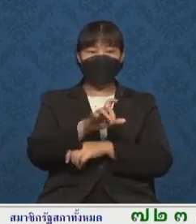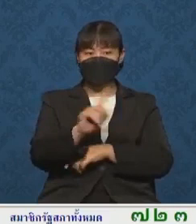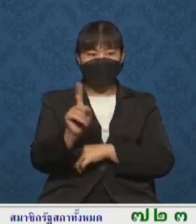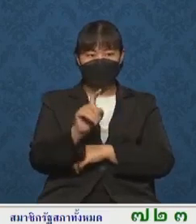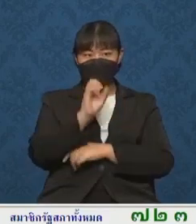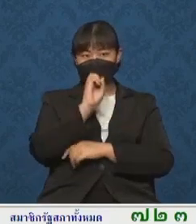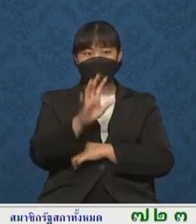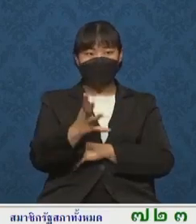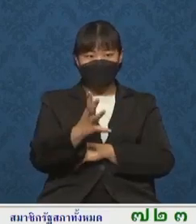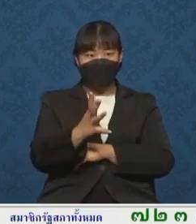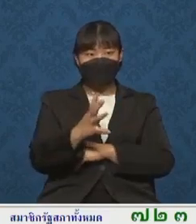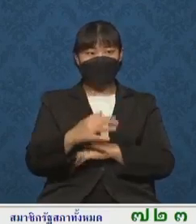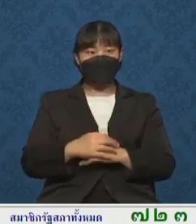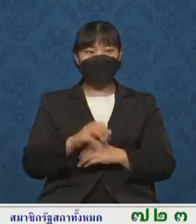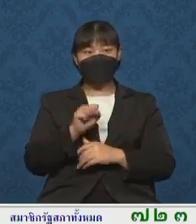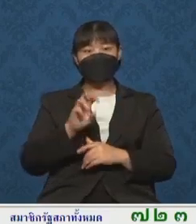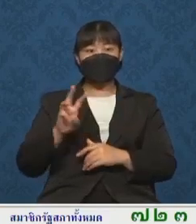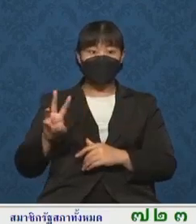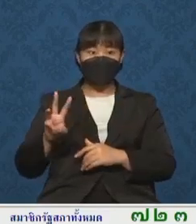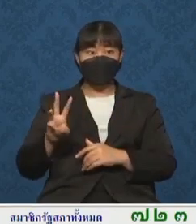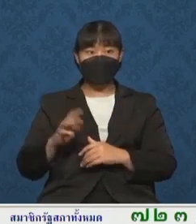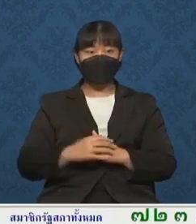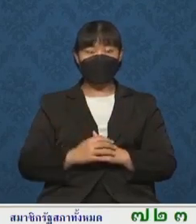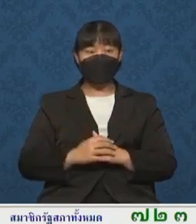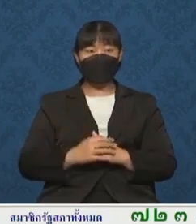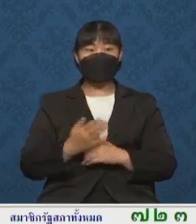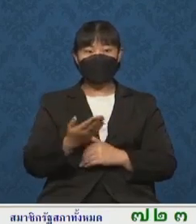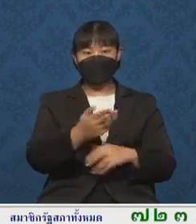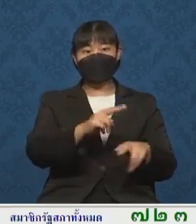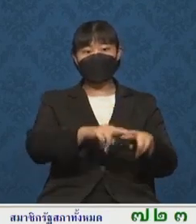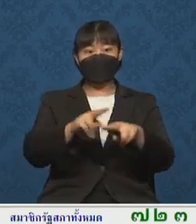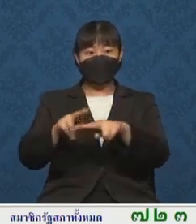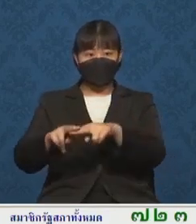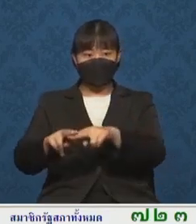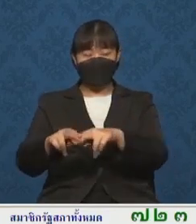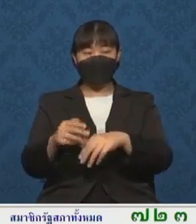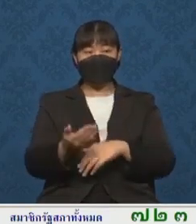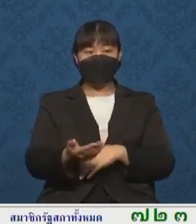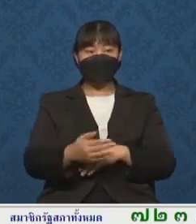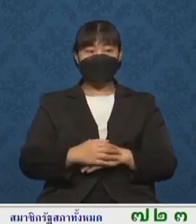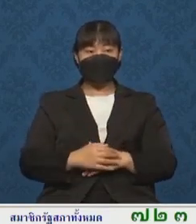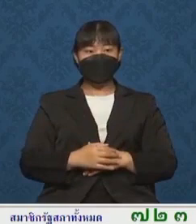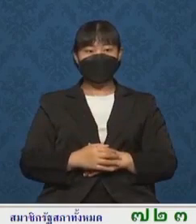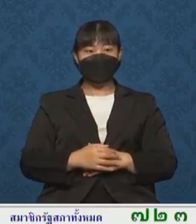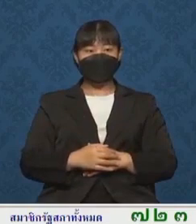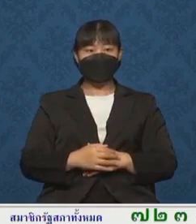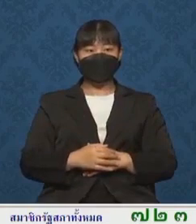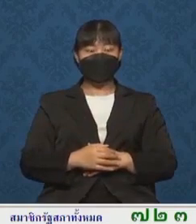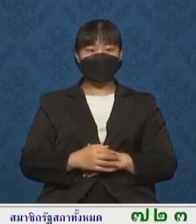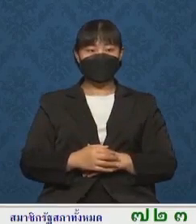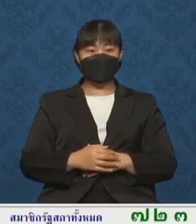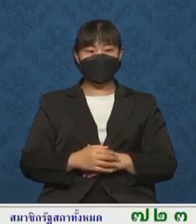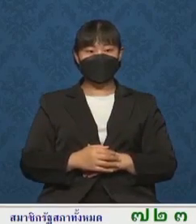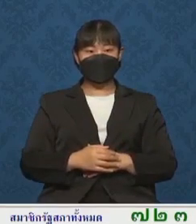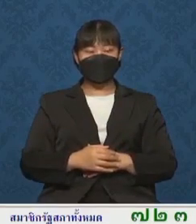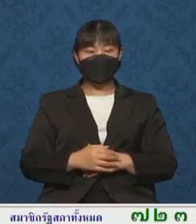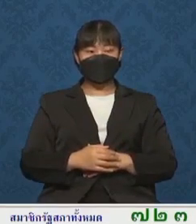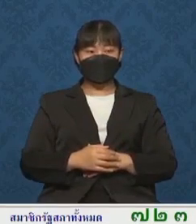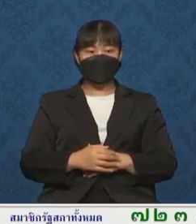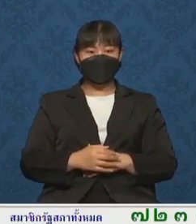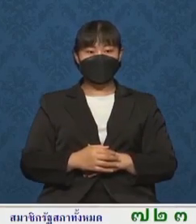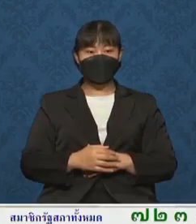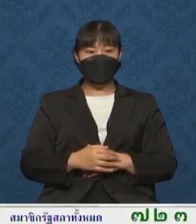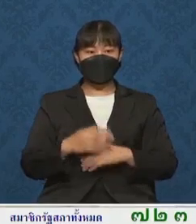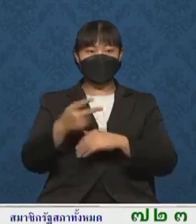เทอมตั้งแล้วก่อนนะครับเดี๋ยวผมอยู่ที่สายแล้วตั้งกี่ฉากนั่นน่ะนะครับทำกำไร